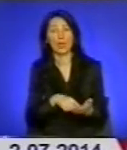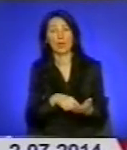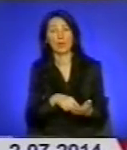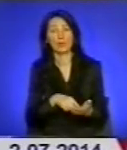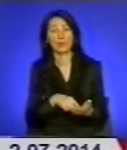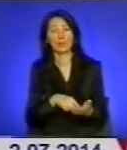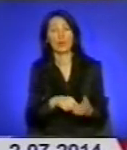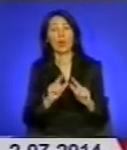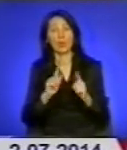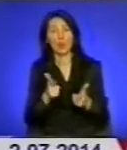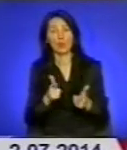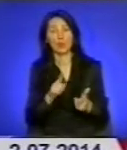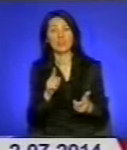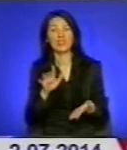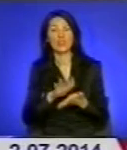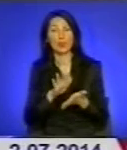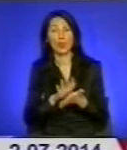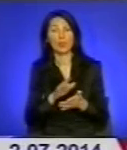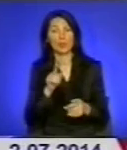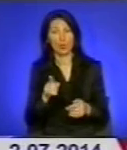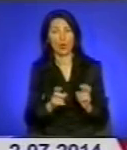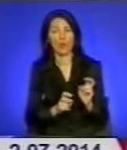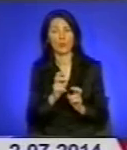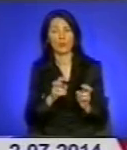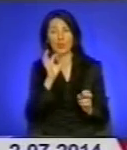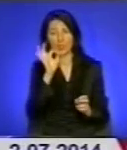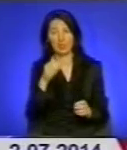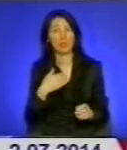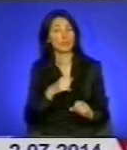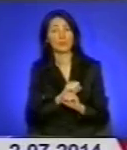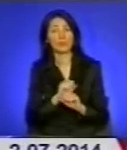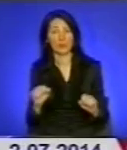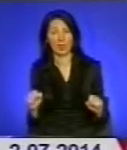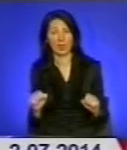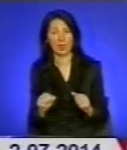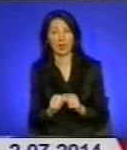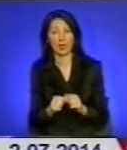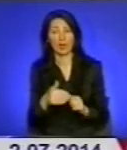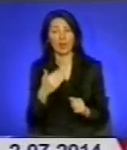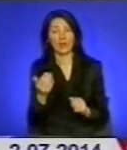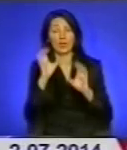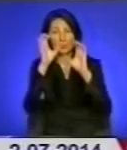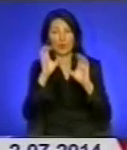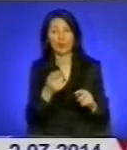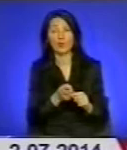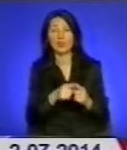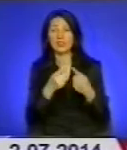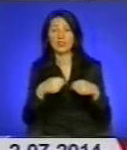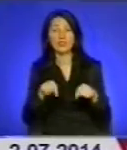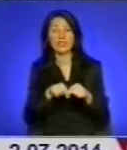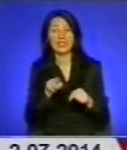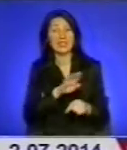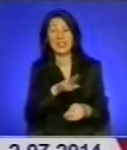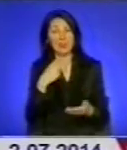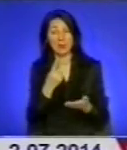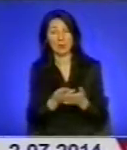поводження з відходами того виробництва сказали Нам зась ви законом в цій сфері не передбачені